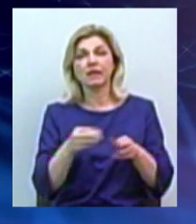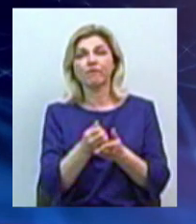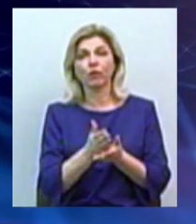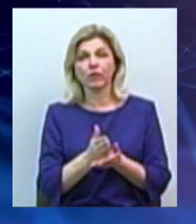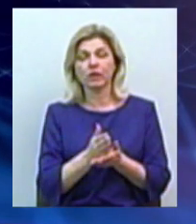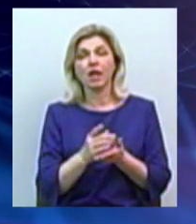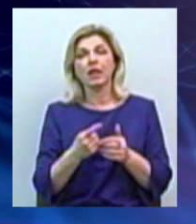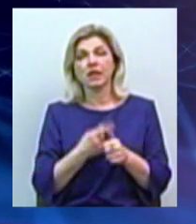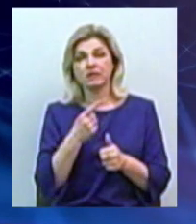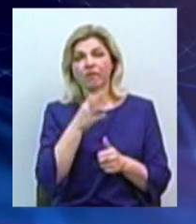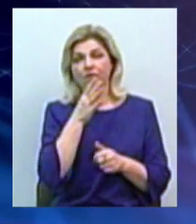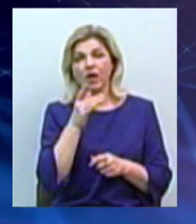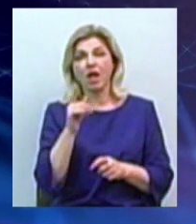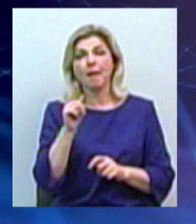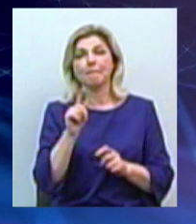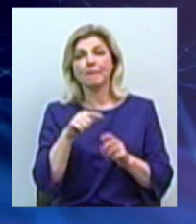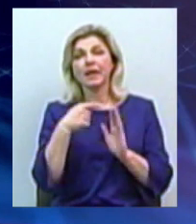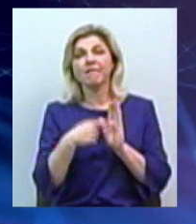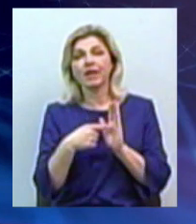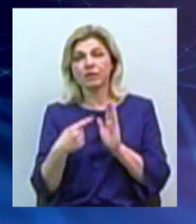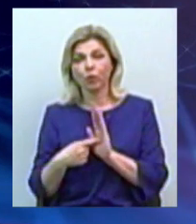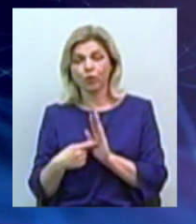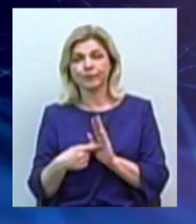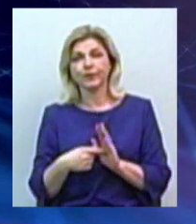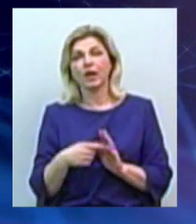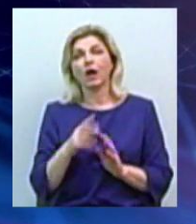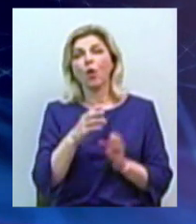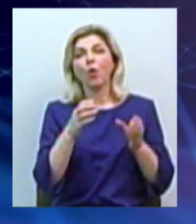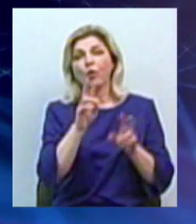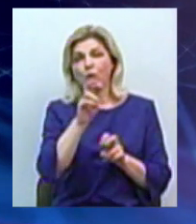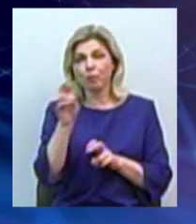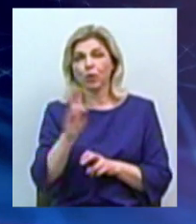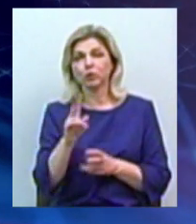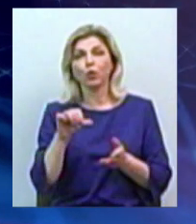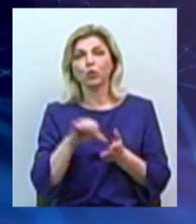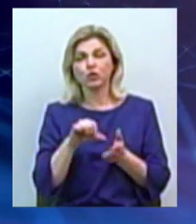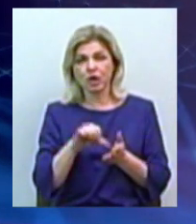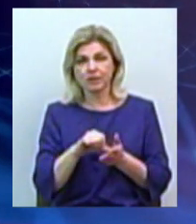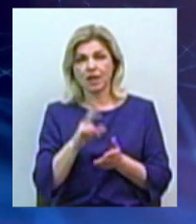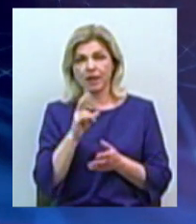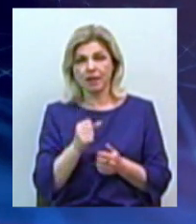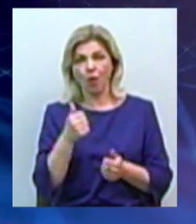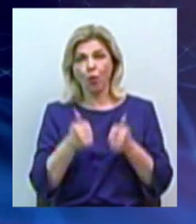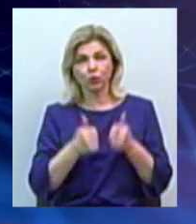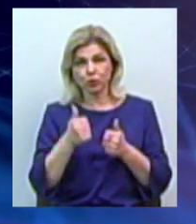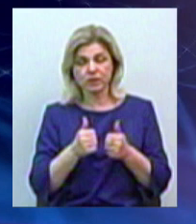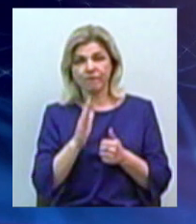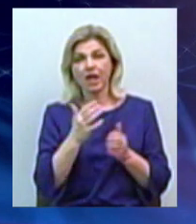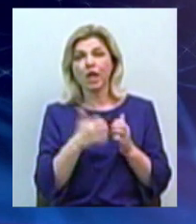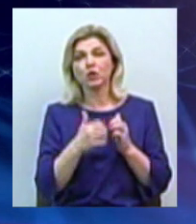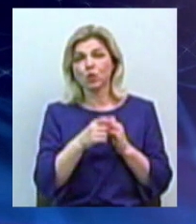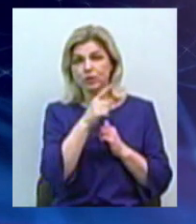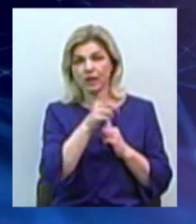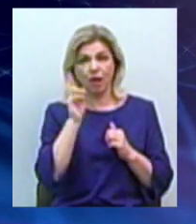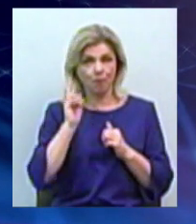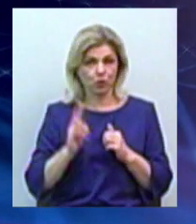Криклій назвав під час брифінгу компанії, що претендують на участь у конкурсі з передачі в концесію Херсонського морського порту. Нагадаю,